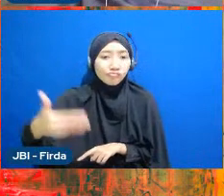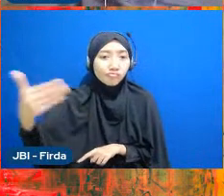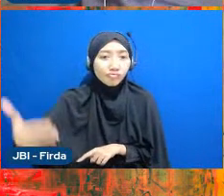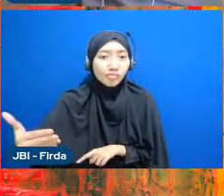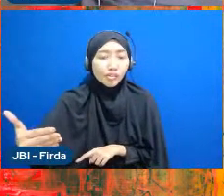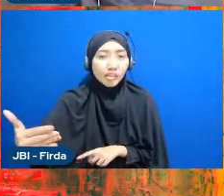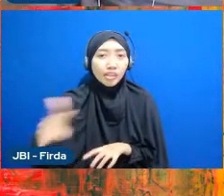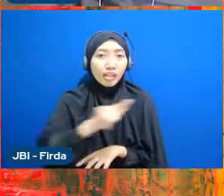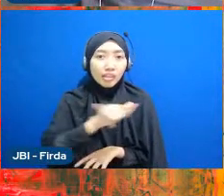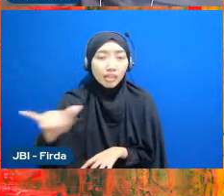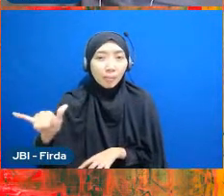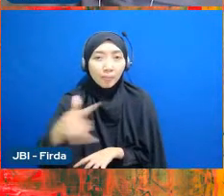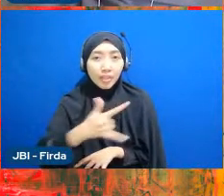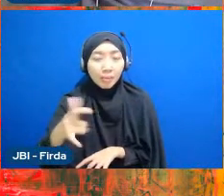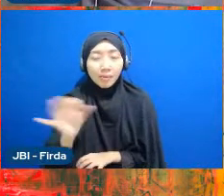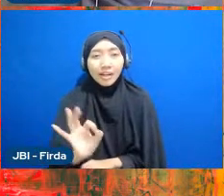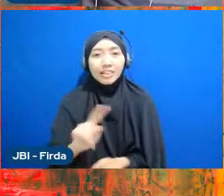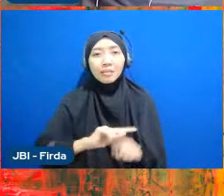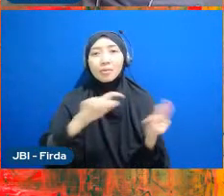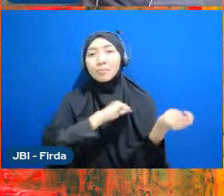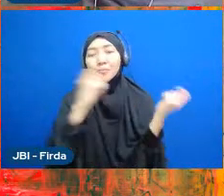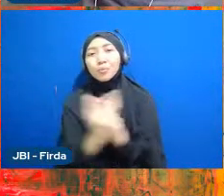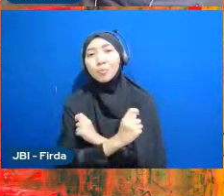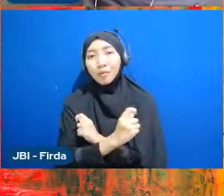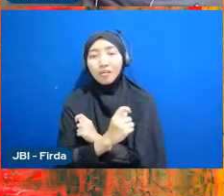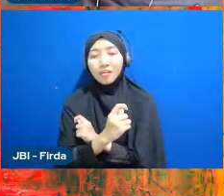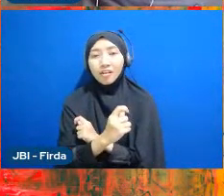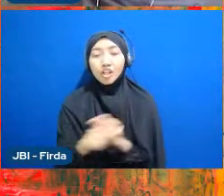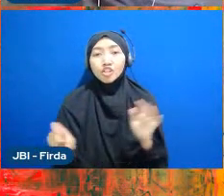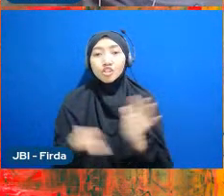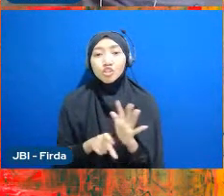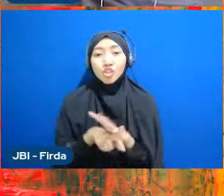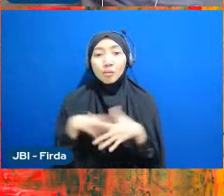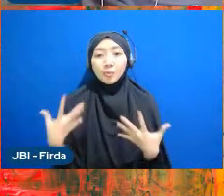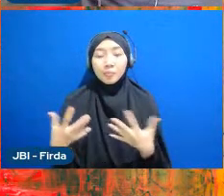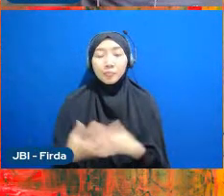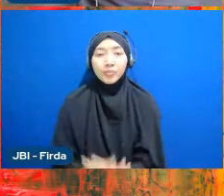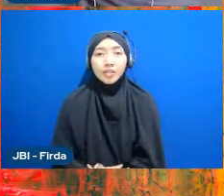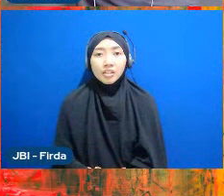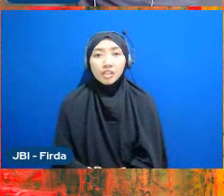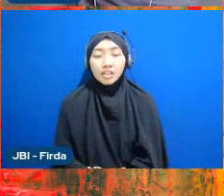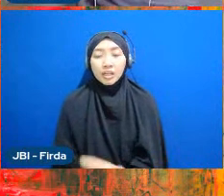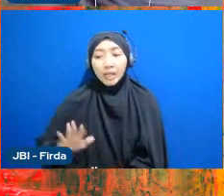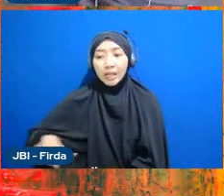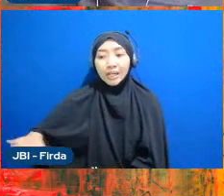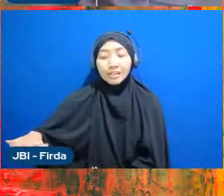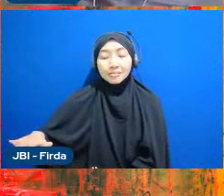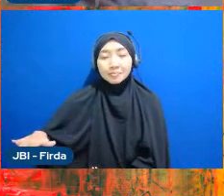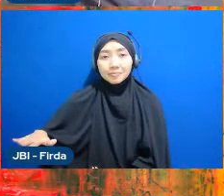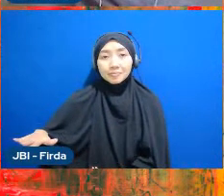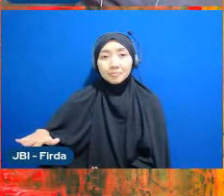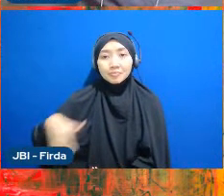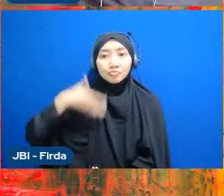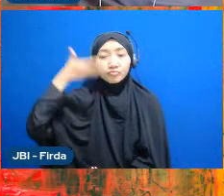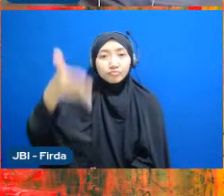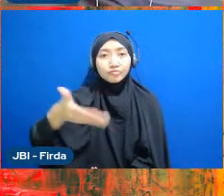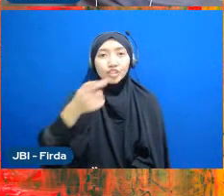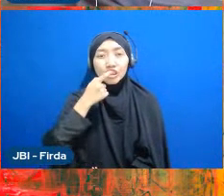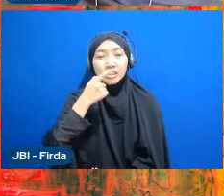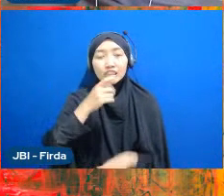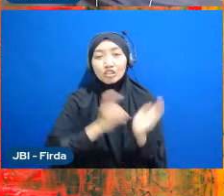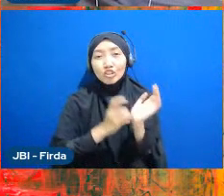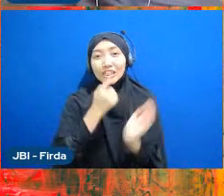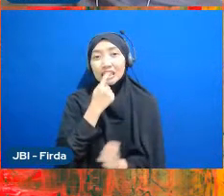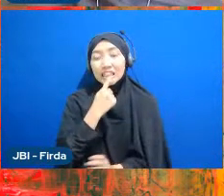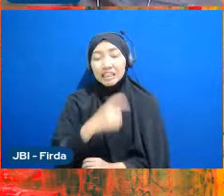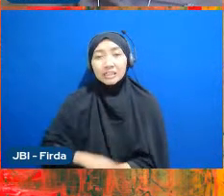dia akan berubah, seperti itu. Nah, contohnya nih, contohnya ketika anak-anak pergi ke dokter gigi, terus ternyata